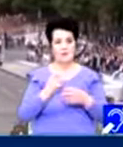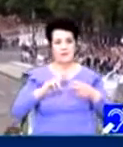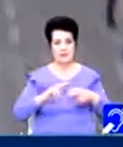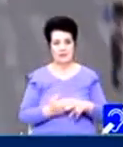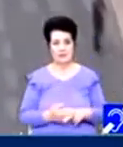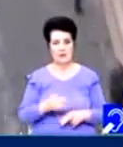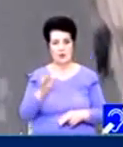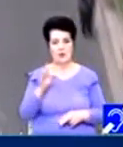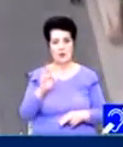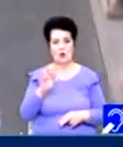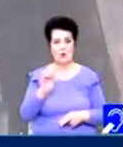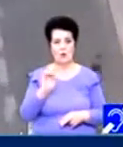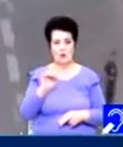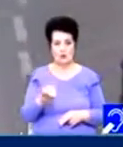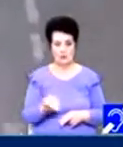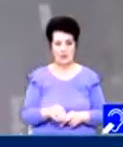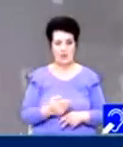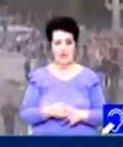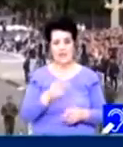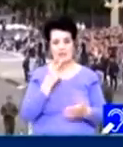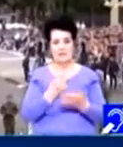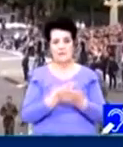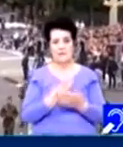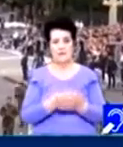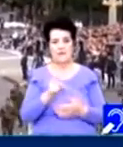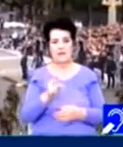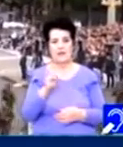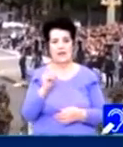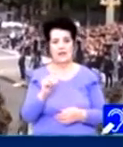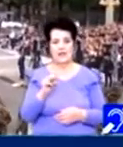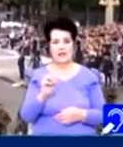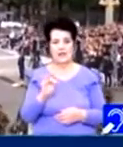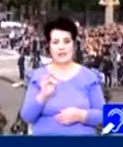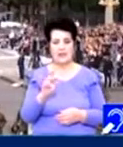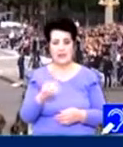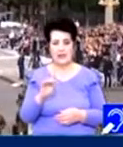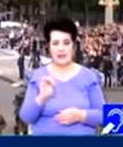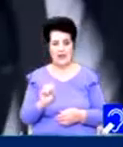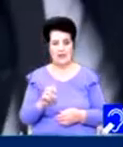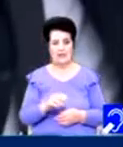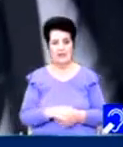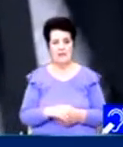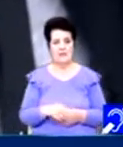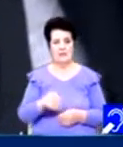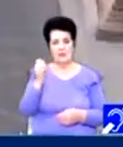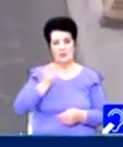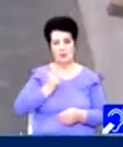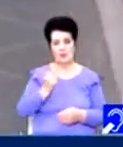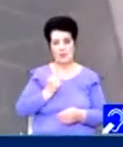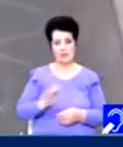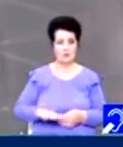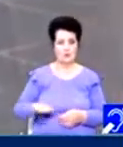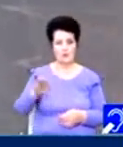tehnologie, robotul folosit de pompieri la stingerea incendiului de la Catedrala Notre-Dame și soldatul zburător sau